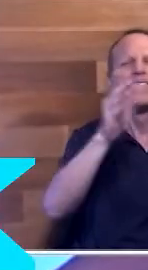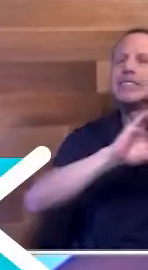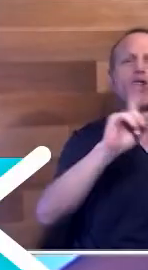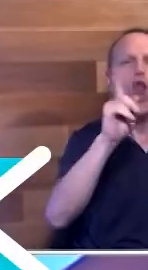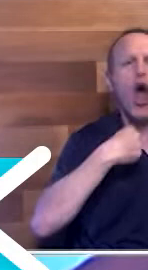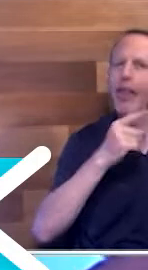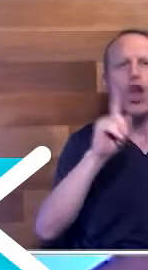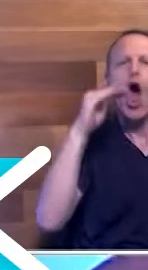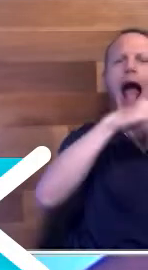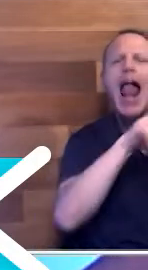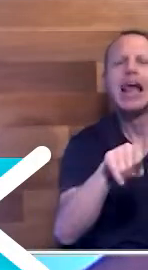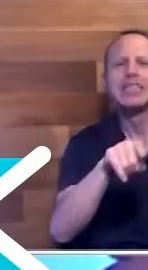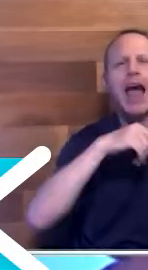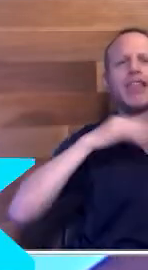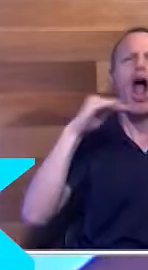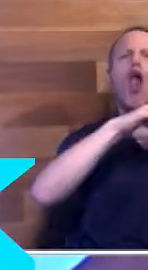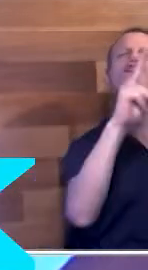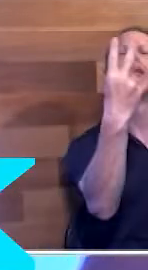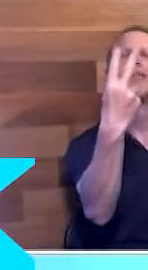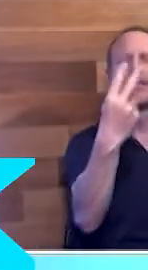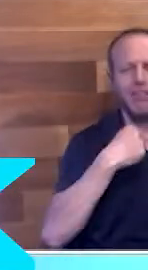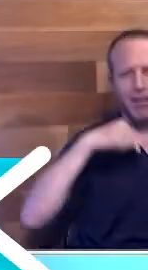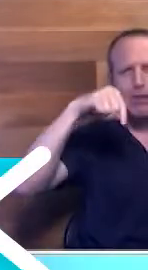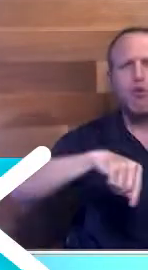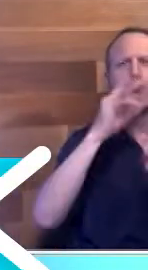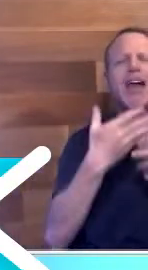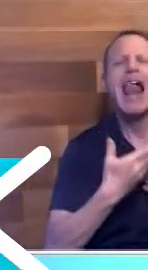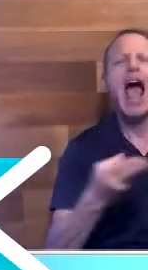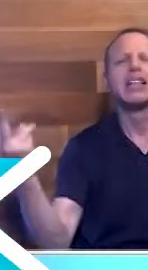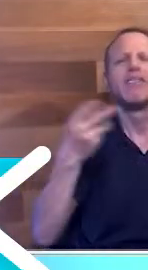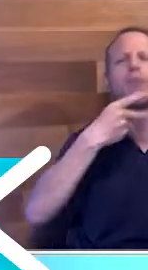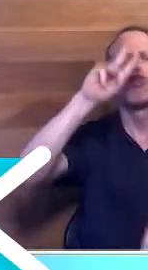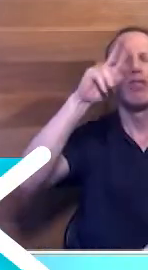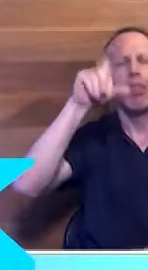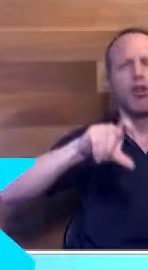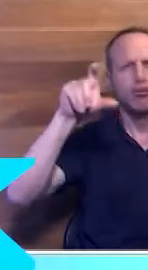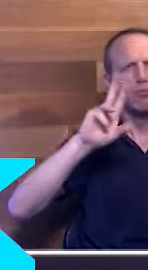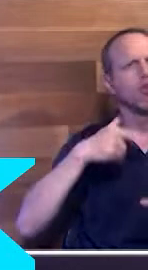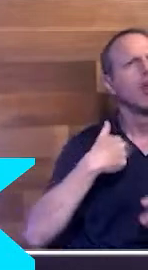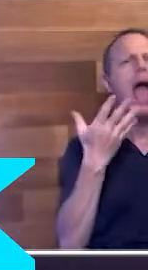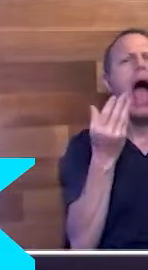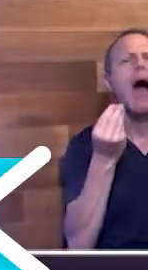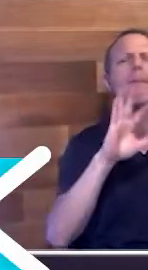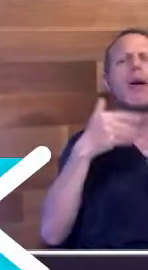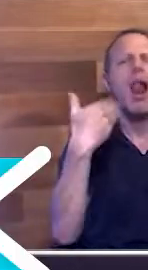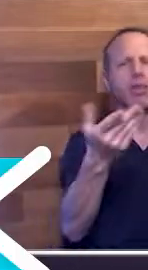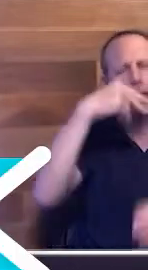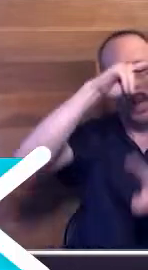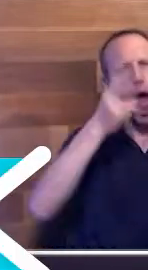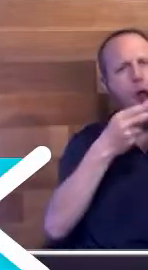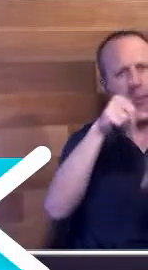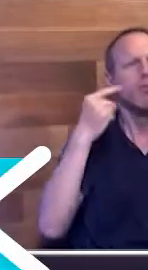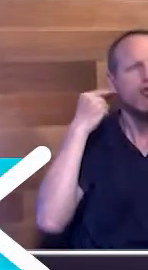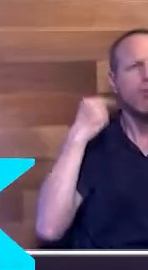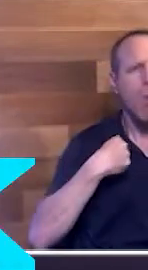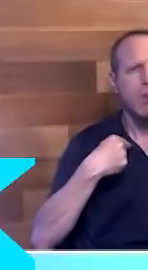שלא, אני לא הגל הזה, אני הגל השני. ואני פה בשביל להיחשף לכמה שיותר אנשים. יש לי הרבה מה לתת לעולם, אתם עוד תשמעו ממני.